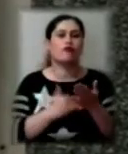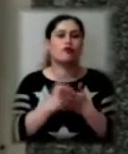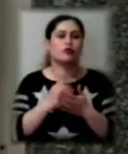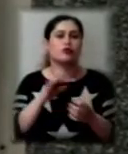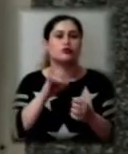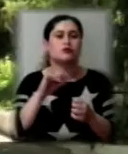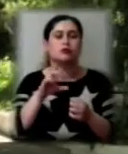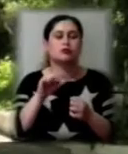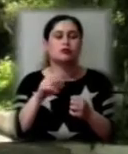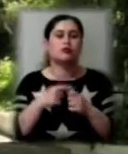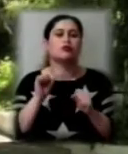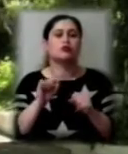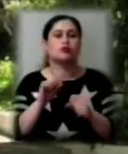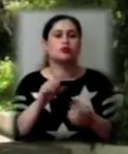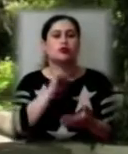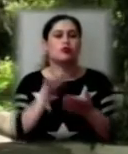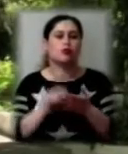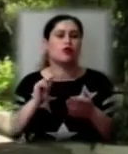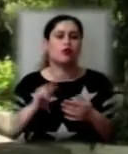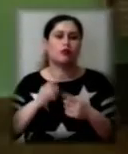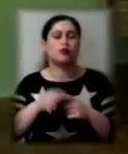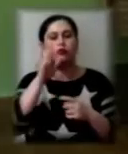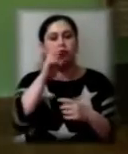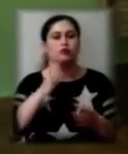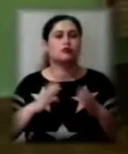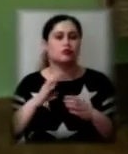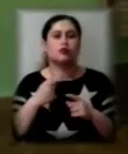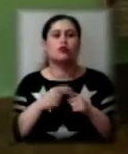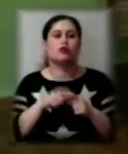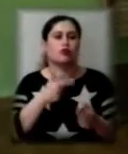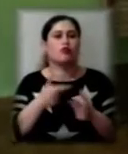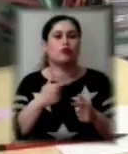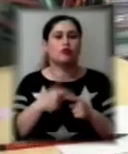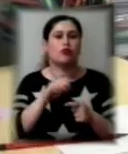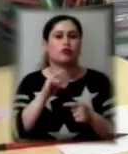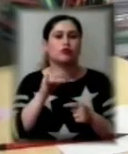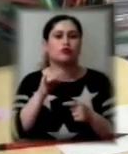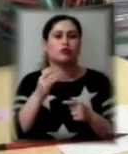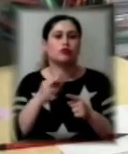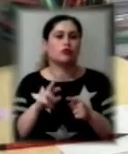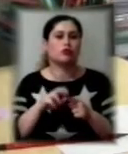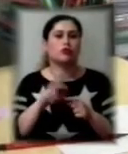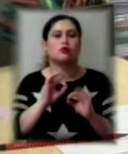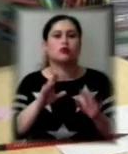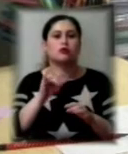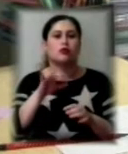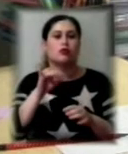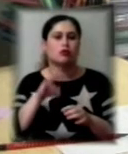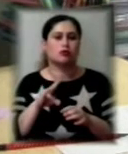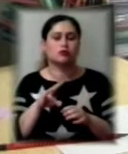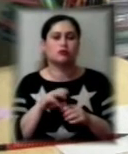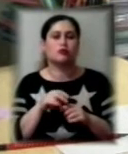до захисту дипломних робіт та державних іспитів готуються в аудиторіях, говорить деканка економічного факультету Вікторія Грановська. Ми